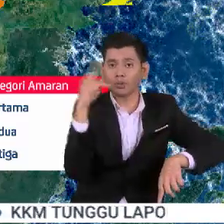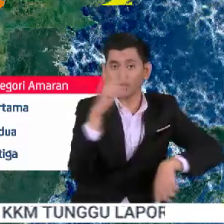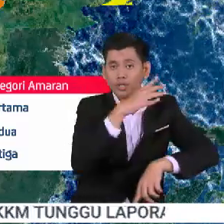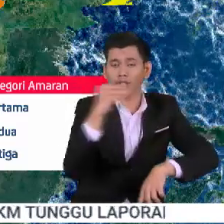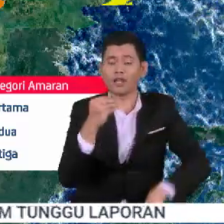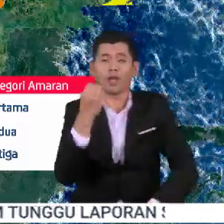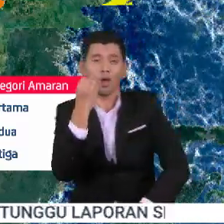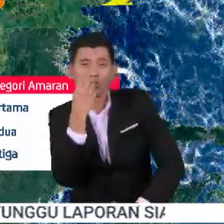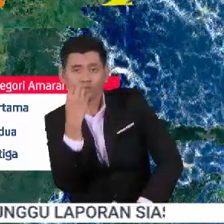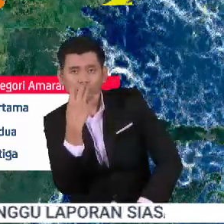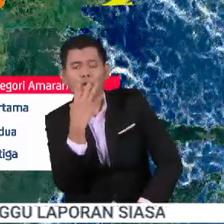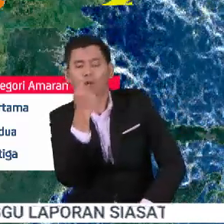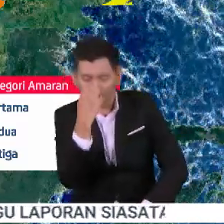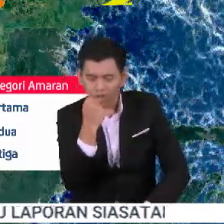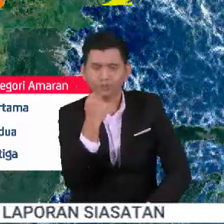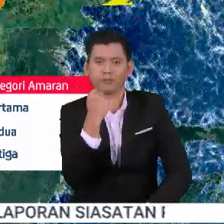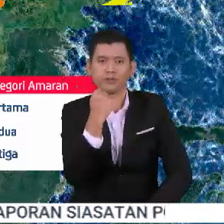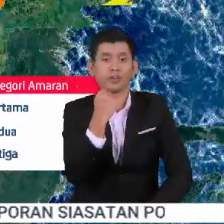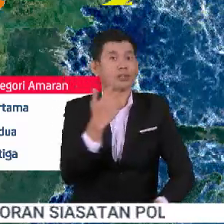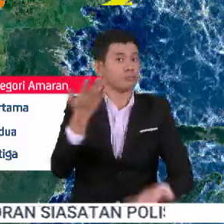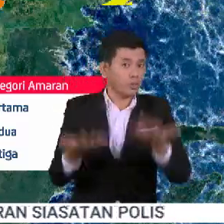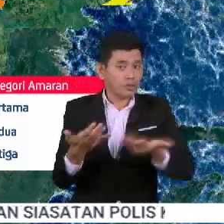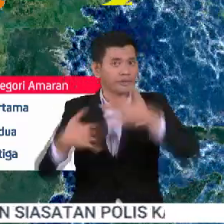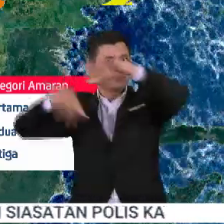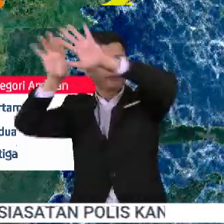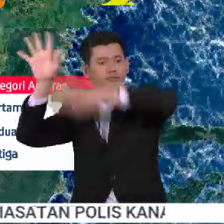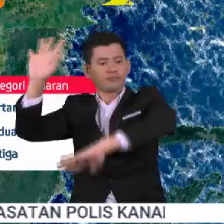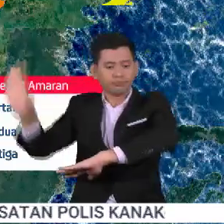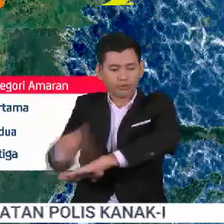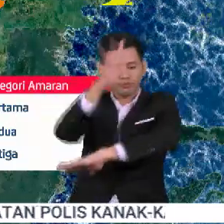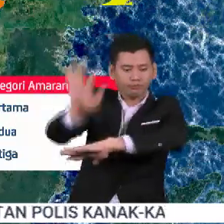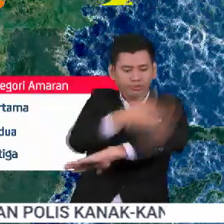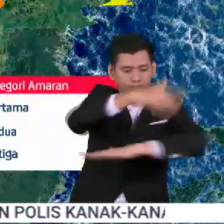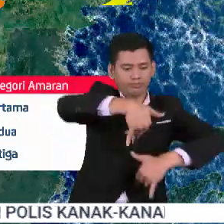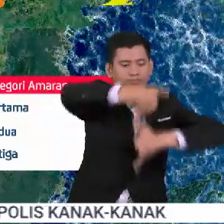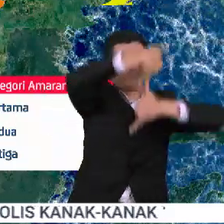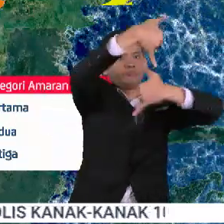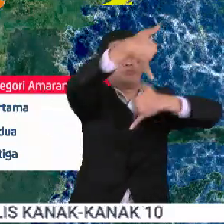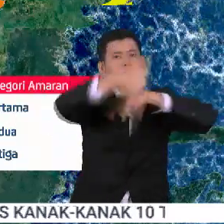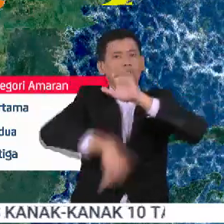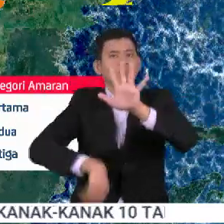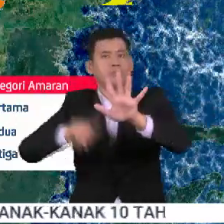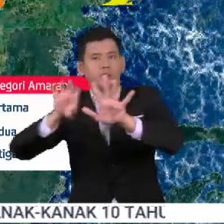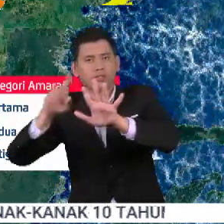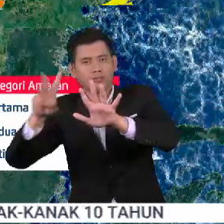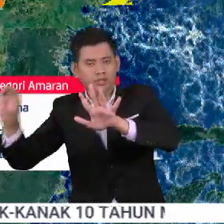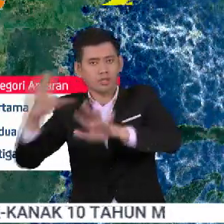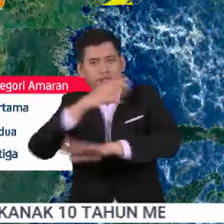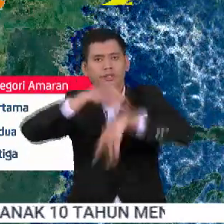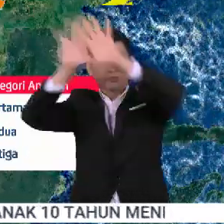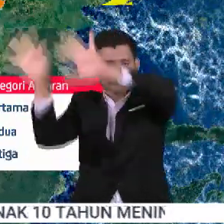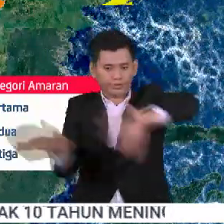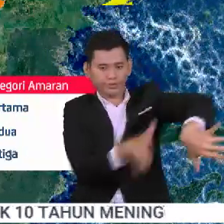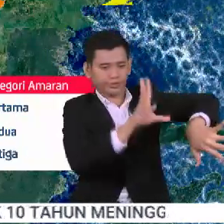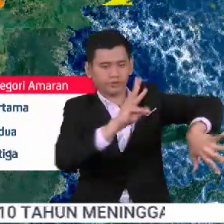jingga. Berikutan, ketinggian ombak boleh mencecah sehingga 4.5 meter dengan kelajuan angin sekitar 60 km per